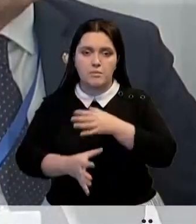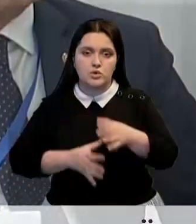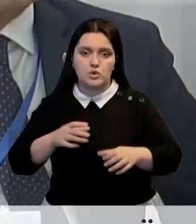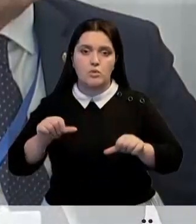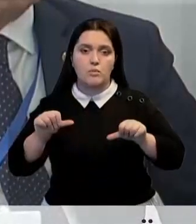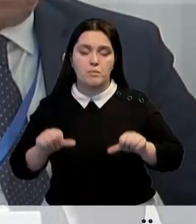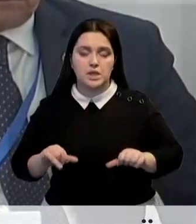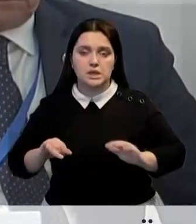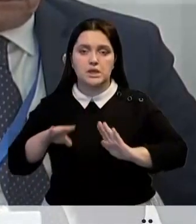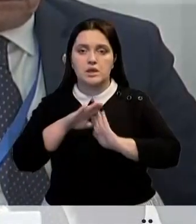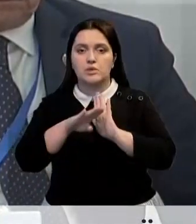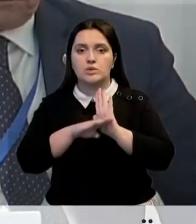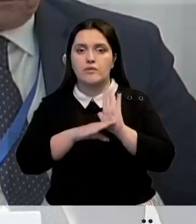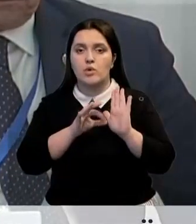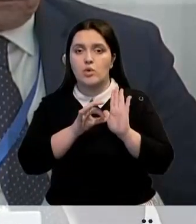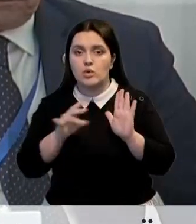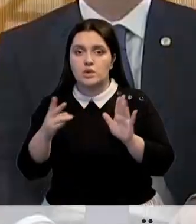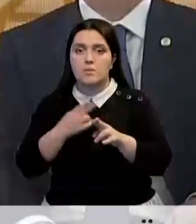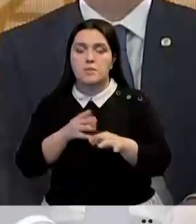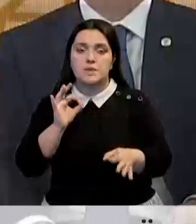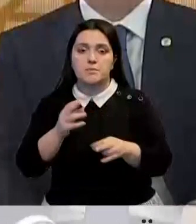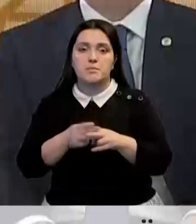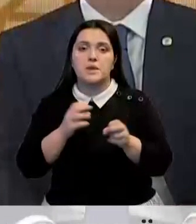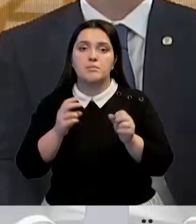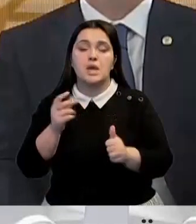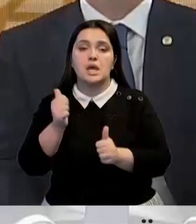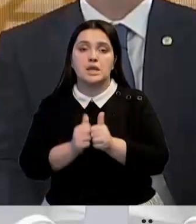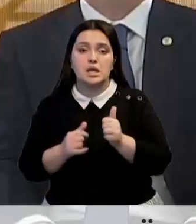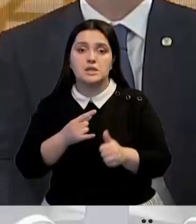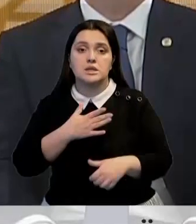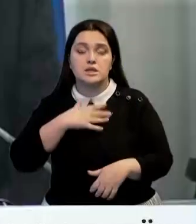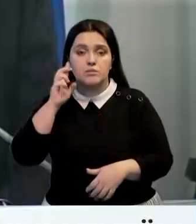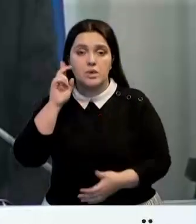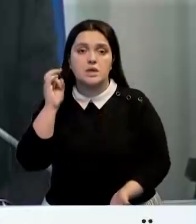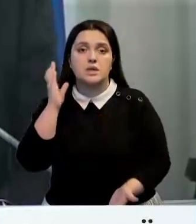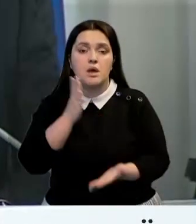фундаментальных принципов международного права и устава ООН. Стабильность и